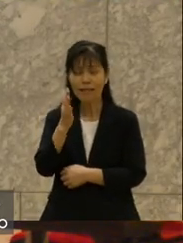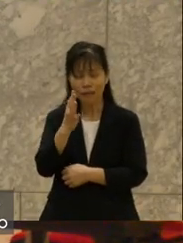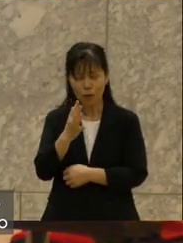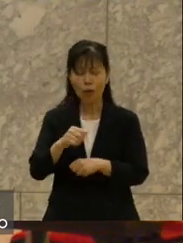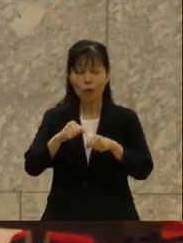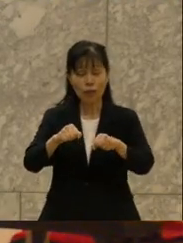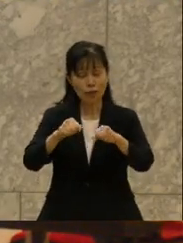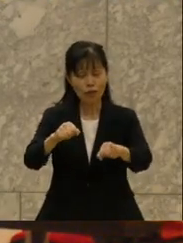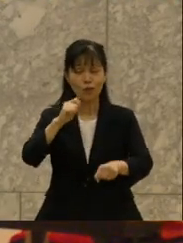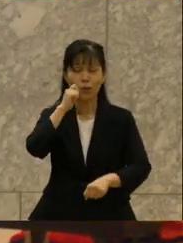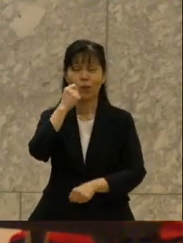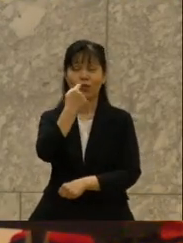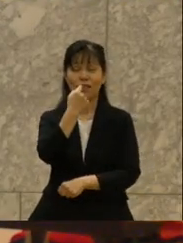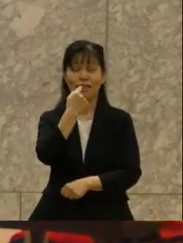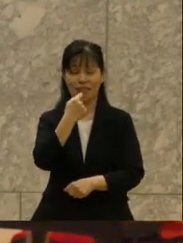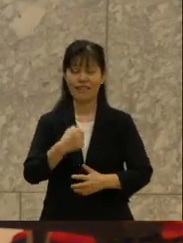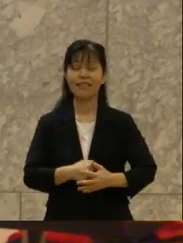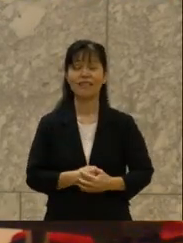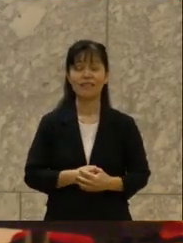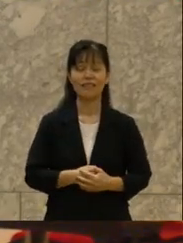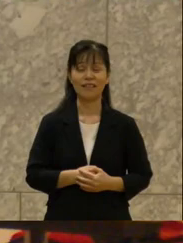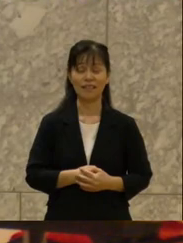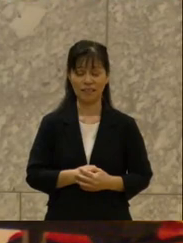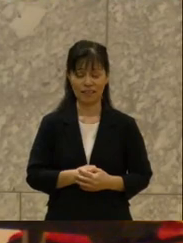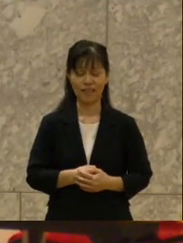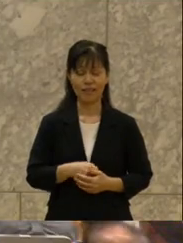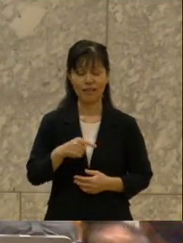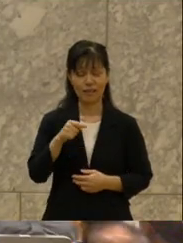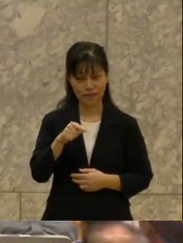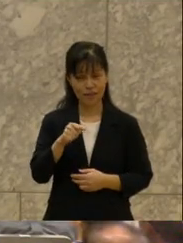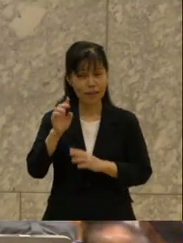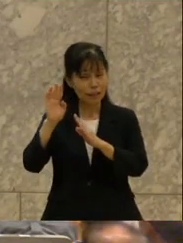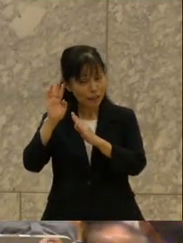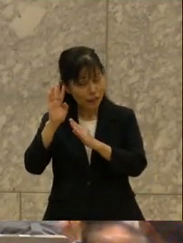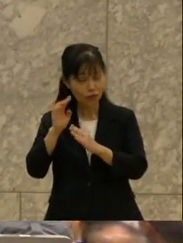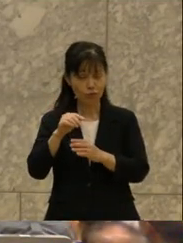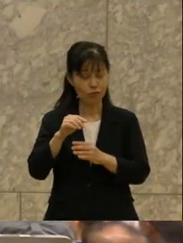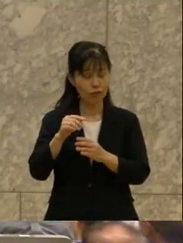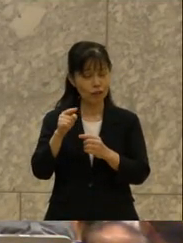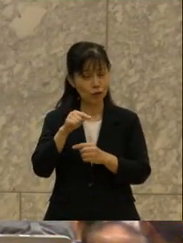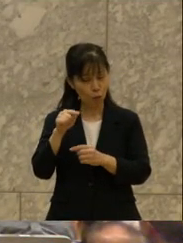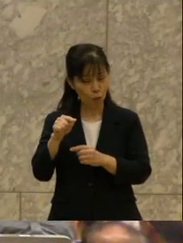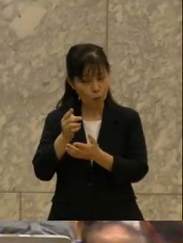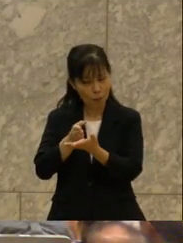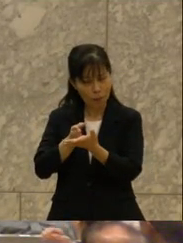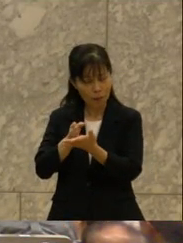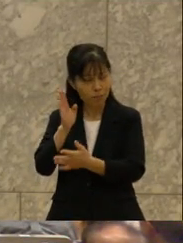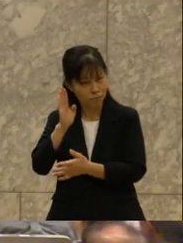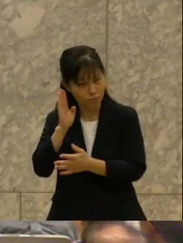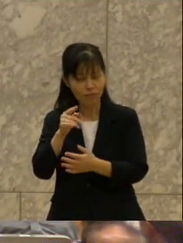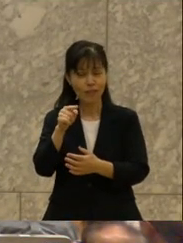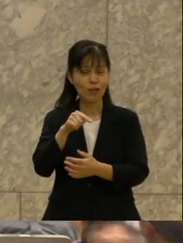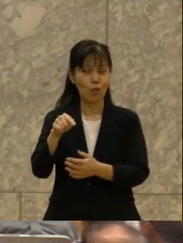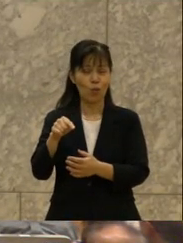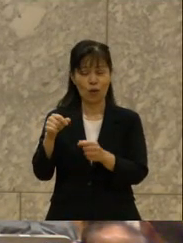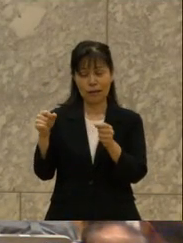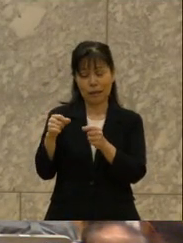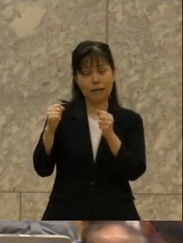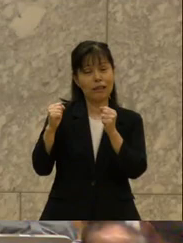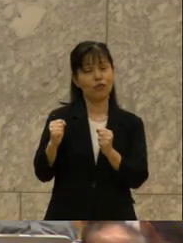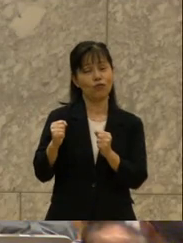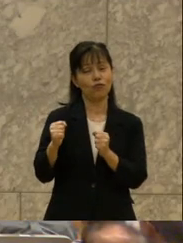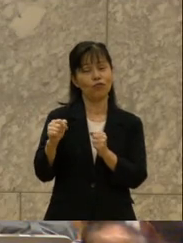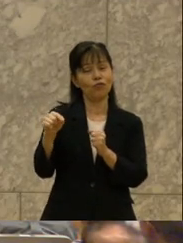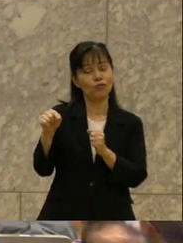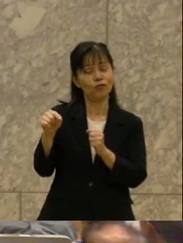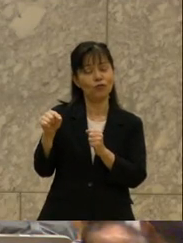いうだからそういうやっぱり聞いてくださる方がそばにいてそれで大丈夫だよっていうことを言って